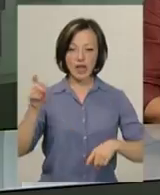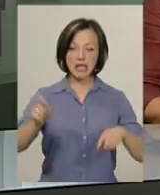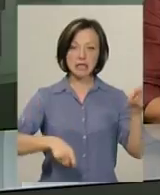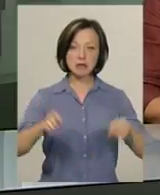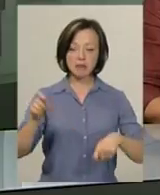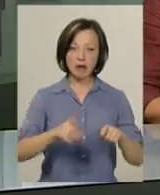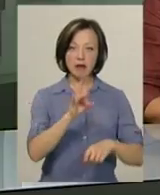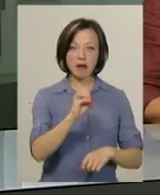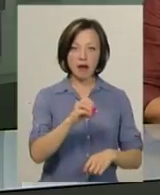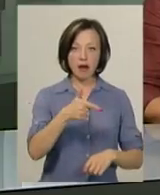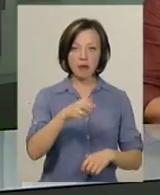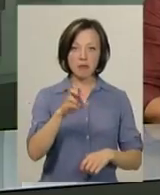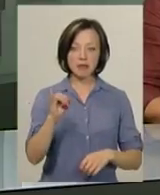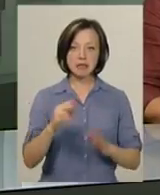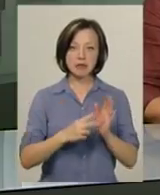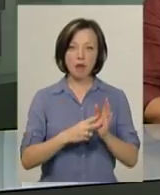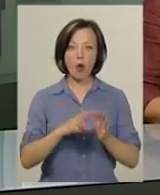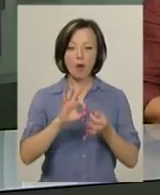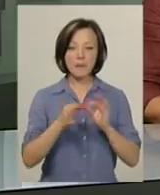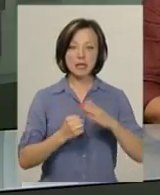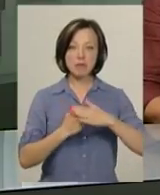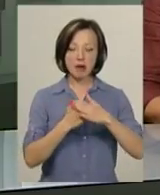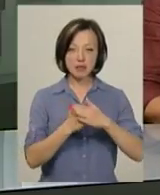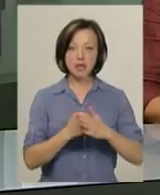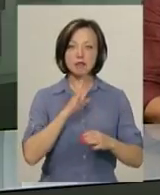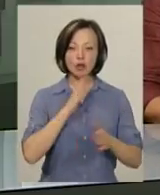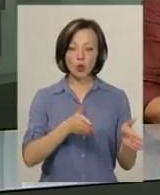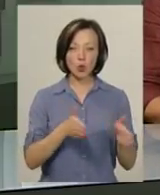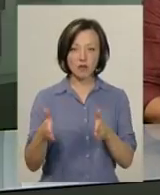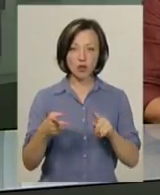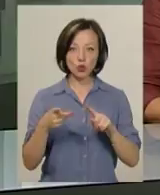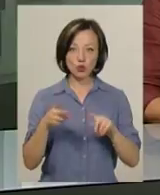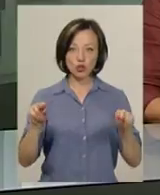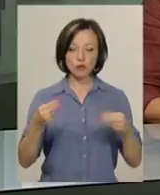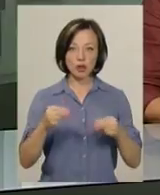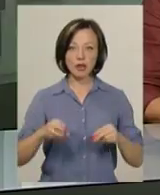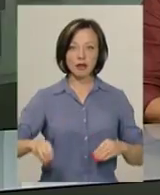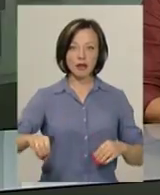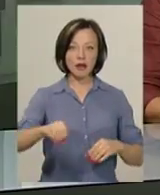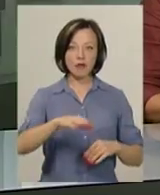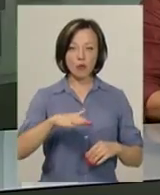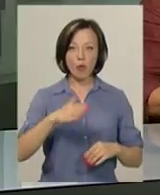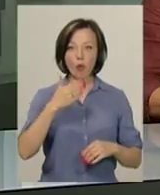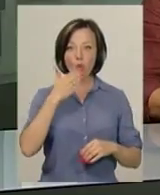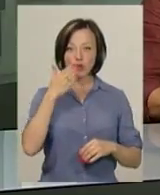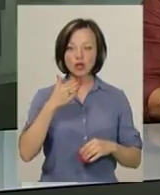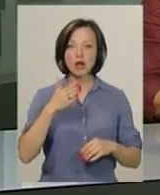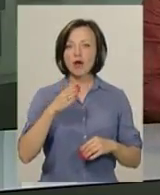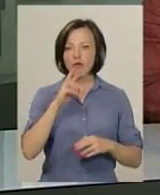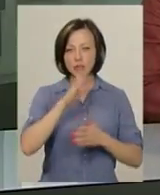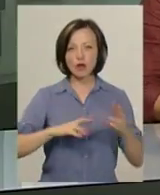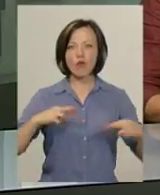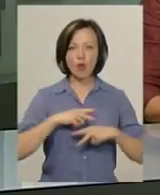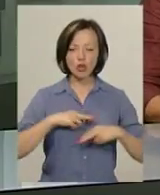із регбі-7 на Олімпійській базі у Конча-Заспі. Дівчата готуватимуться до другого чемпіонату Європи в Угорщині